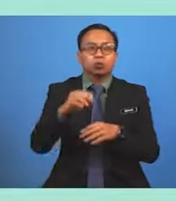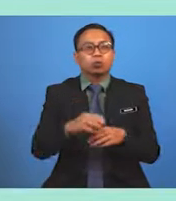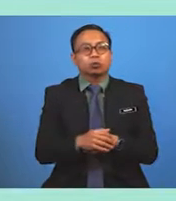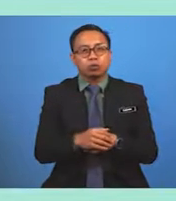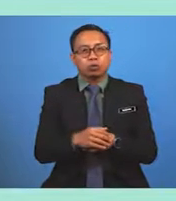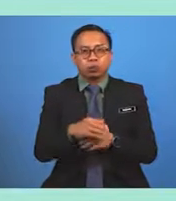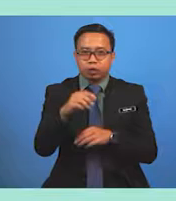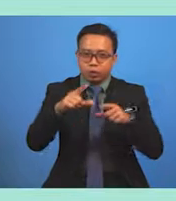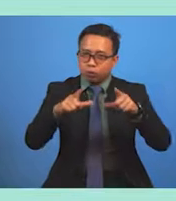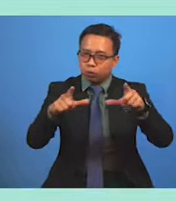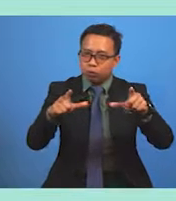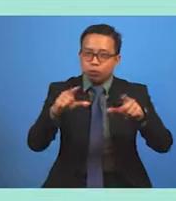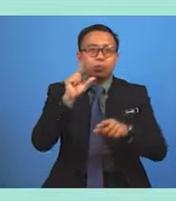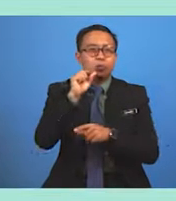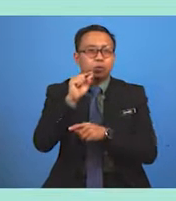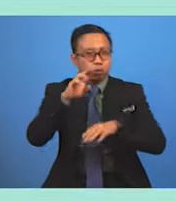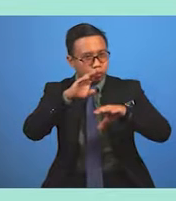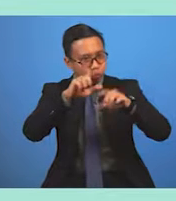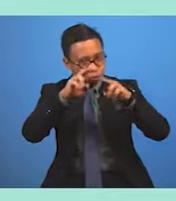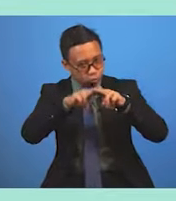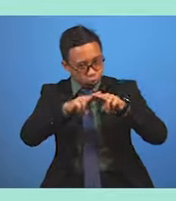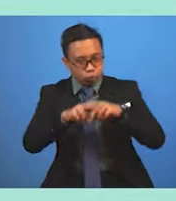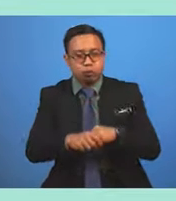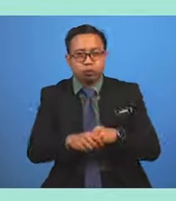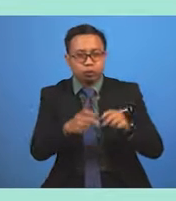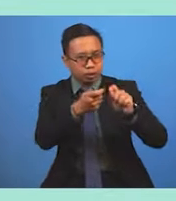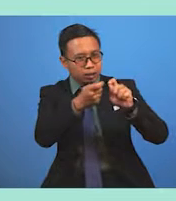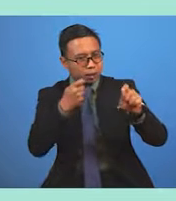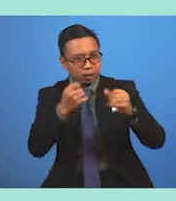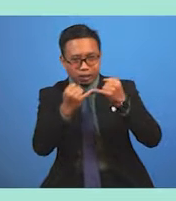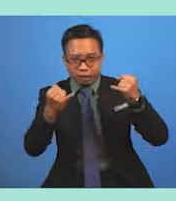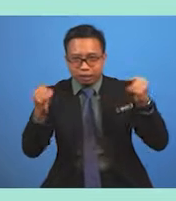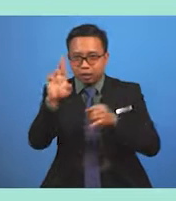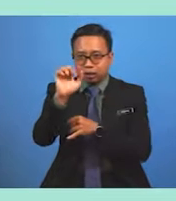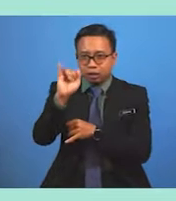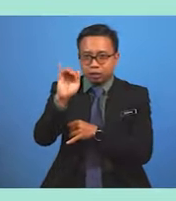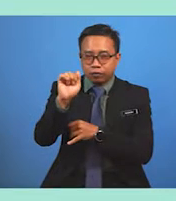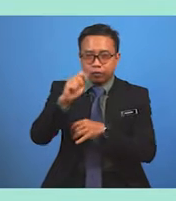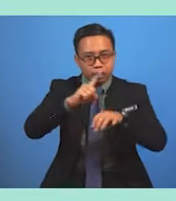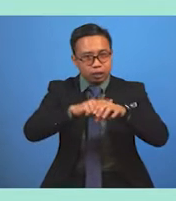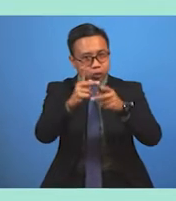bertinggik. Dan ketiga, meregang tali rafia di kawasan kolam.